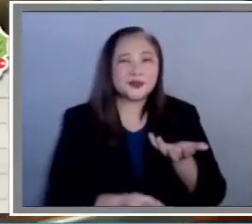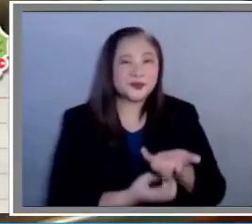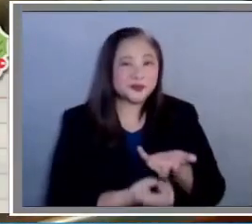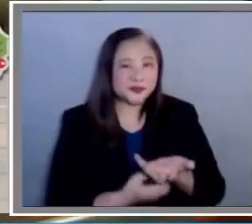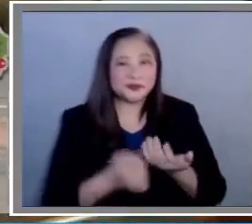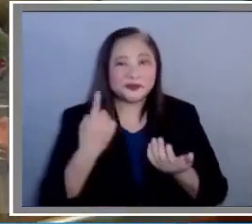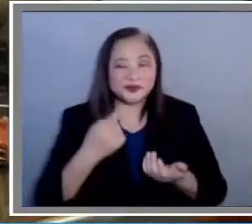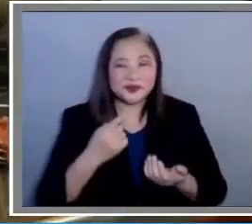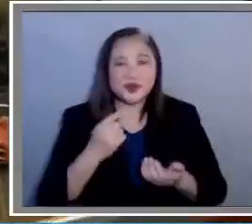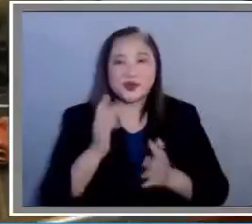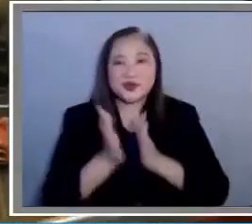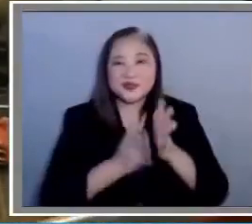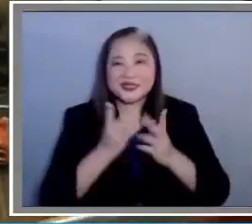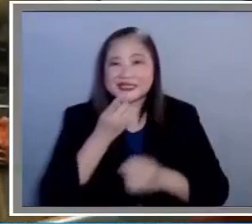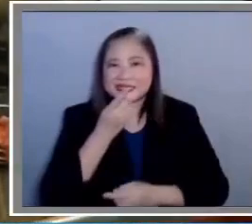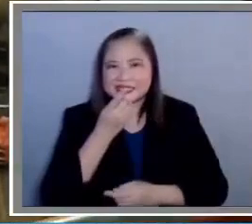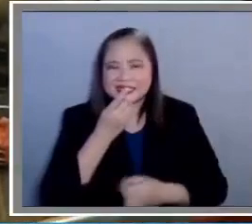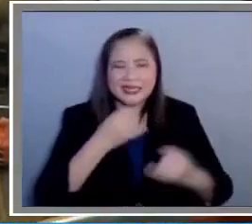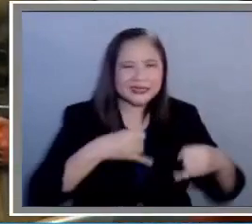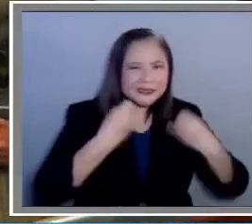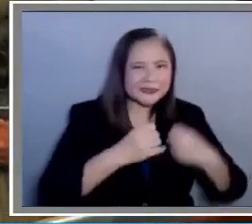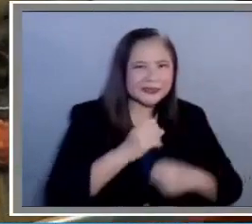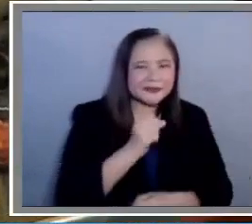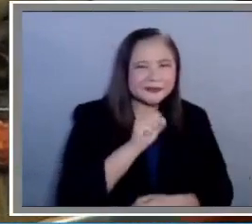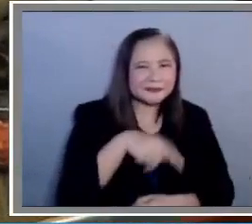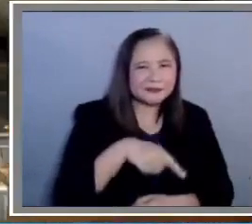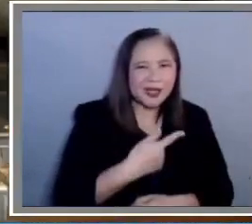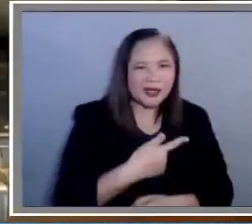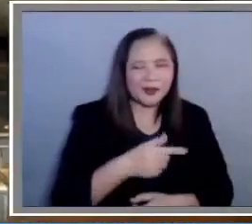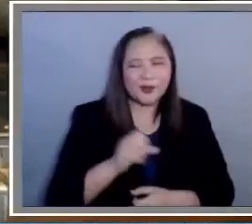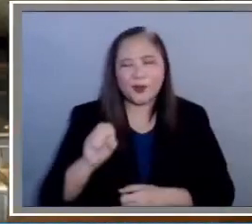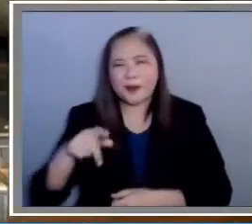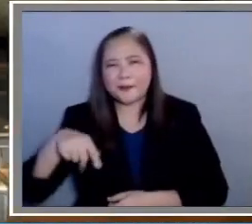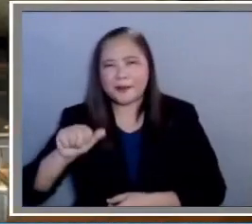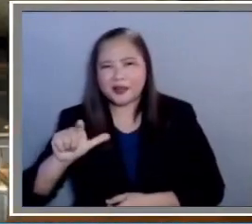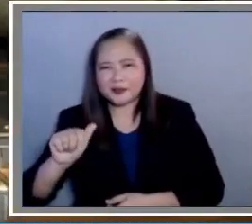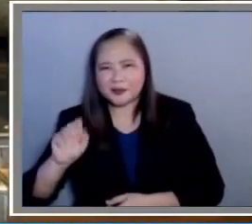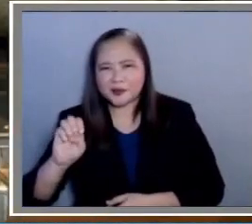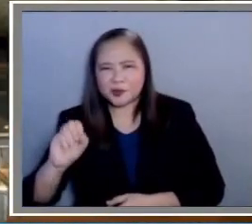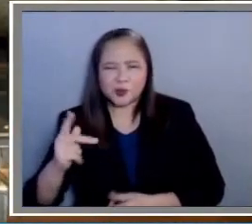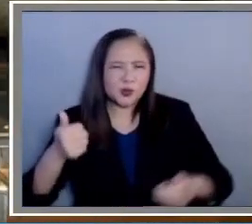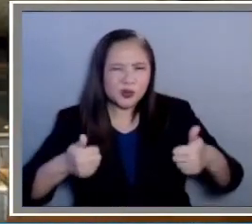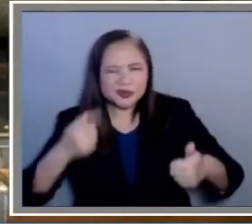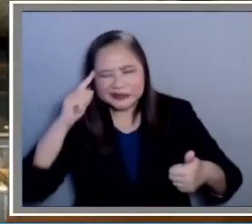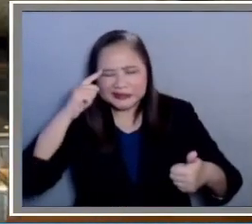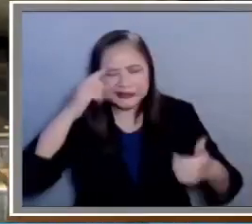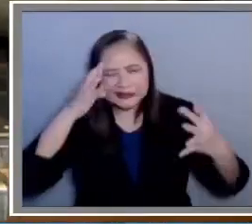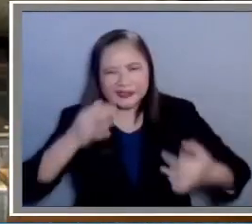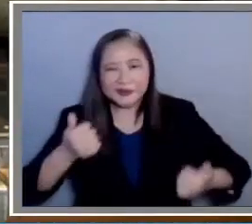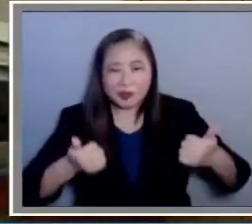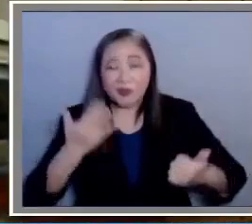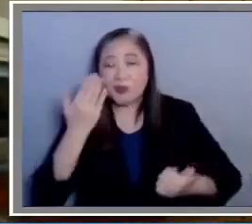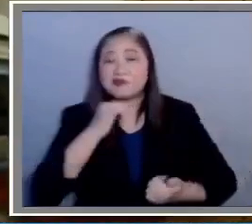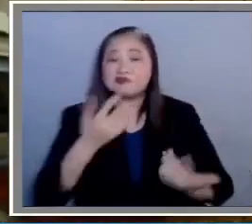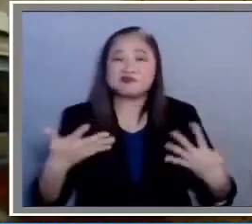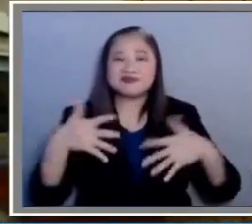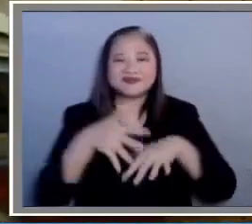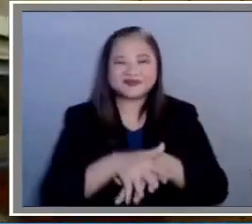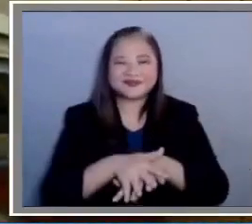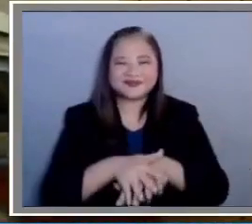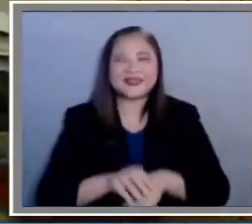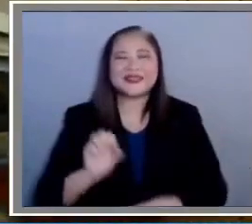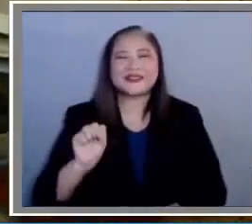Spaghetti o palabok? Kung hindi ka magapag-decide, pagsamahin na lang kaya natin. Ito ang